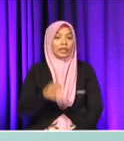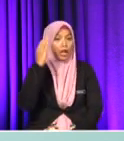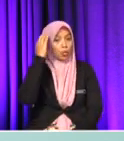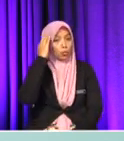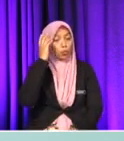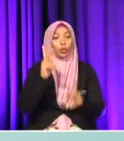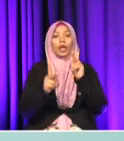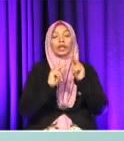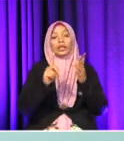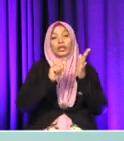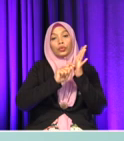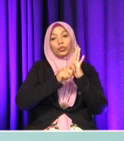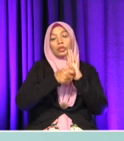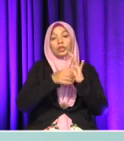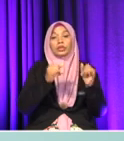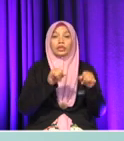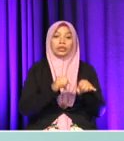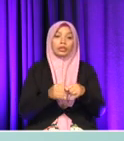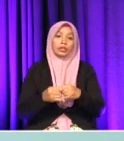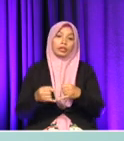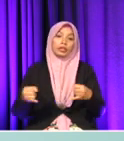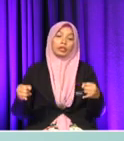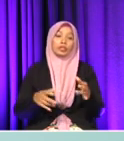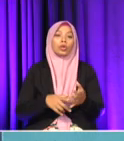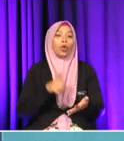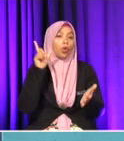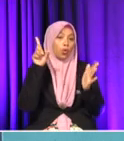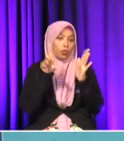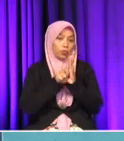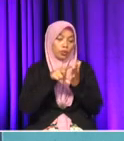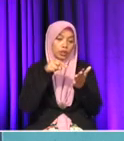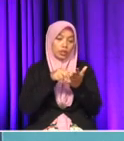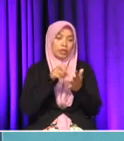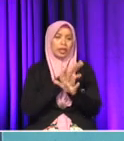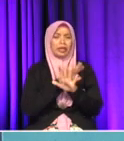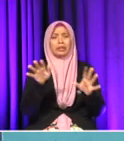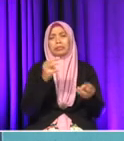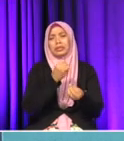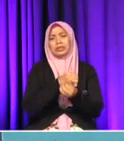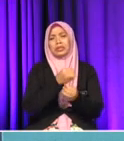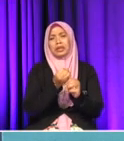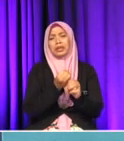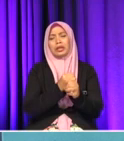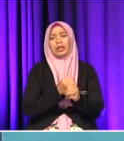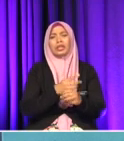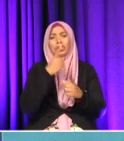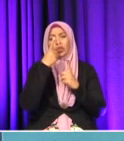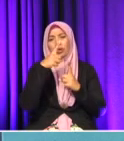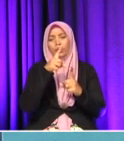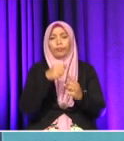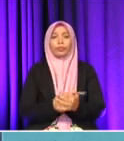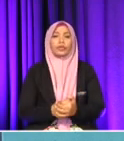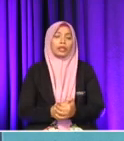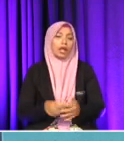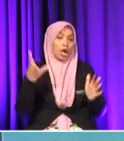bagi jenis-jenis logo ini jadi masalah hanya untuk menjawab soal dan ini nah mereka dapat menjawab dengan mudah lah soal ini logo yang